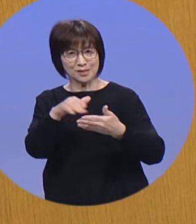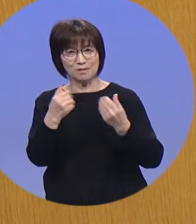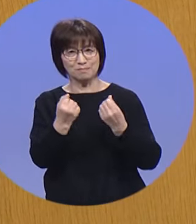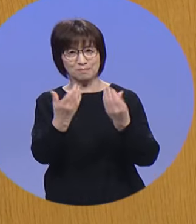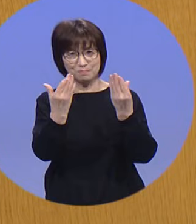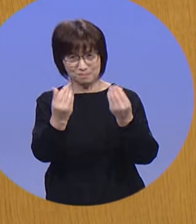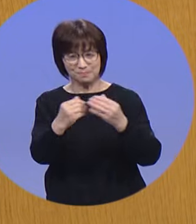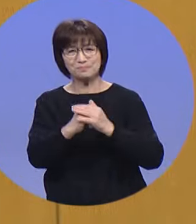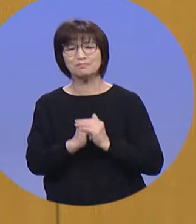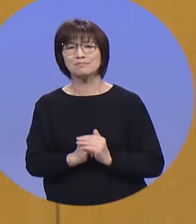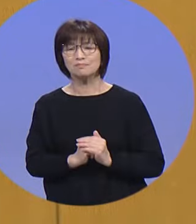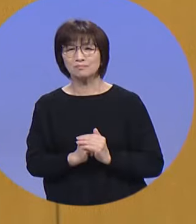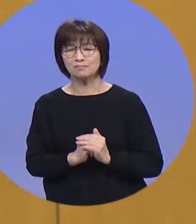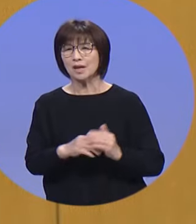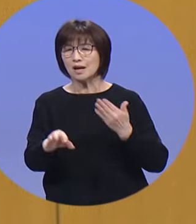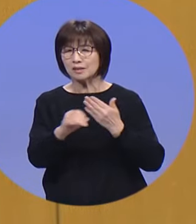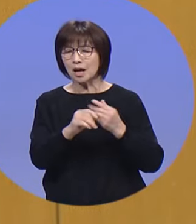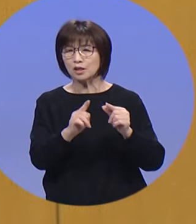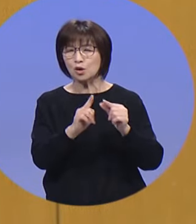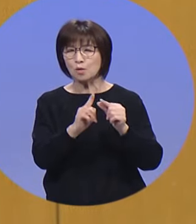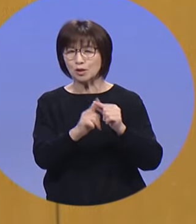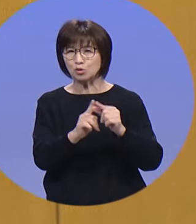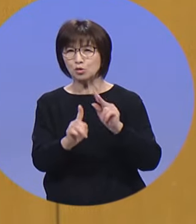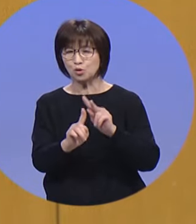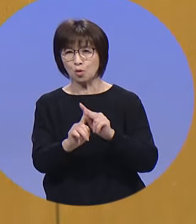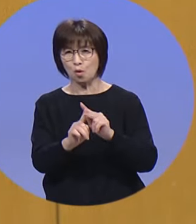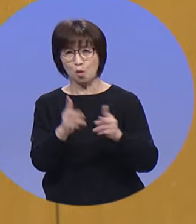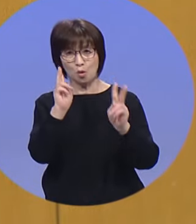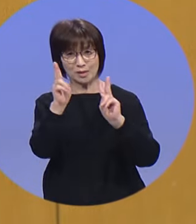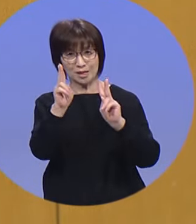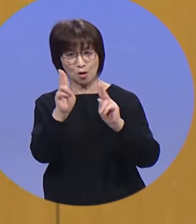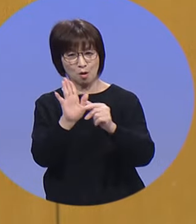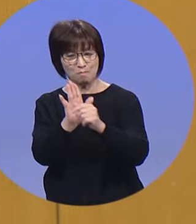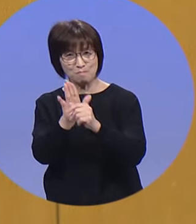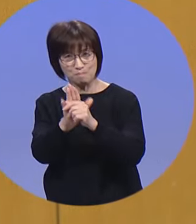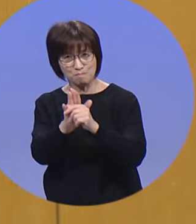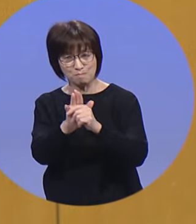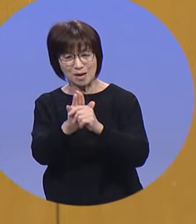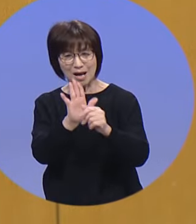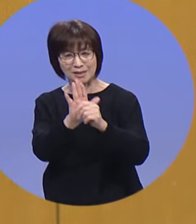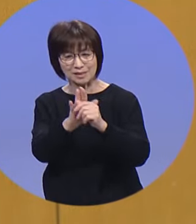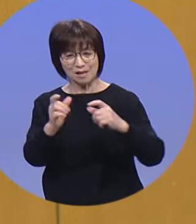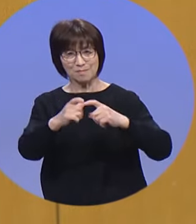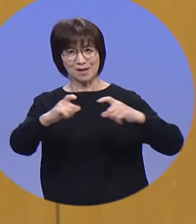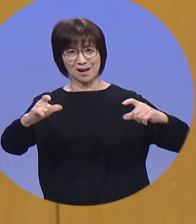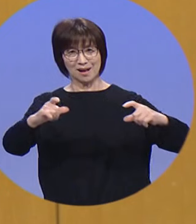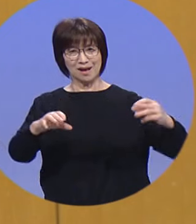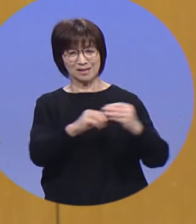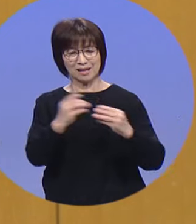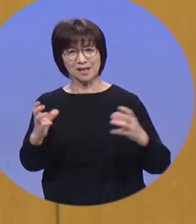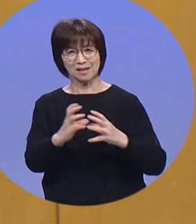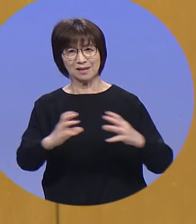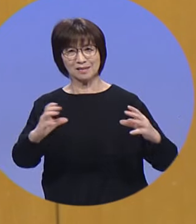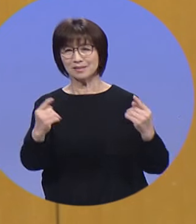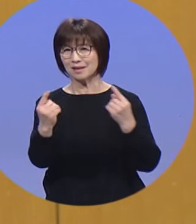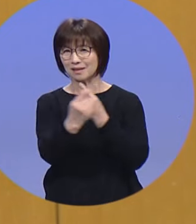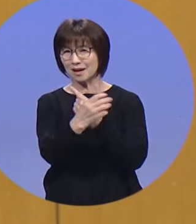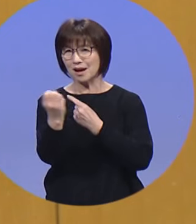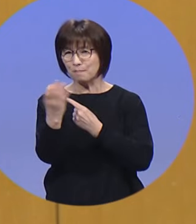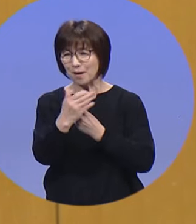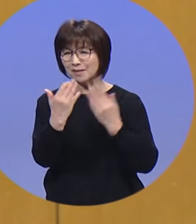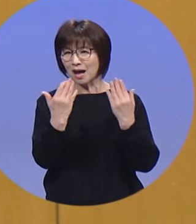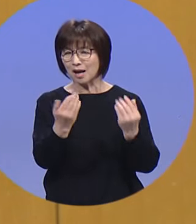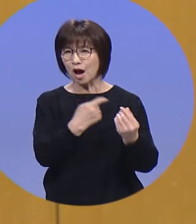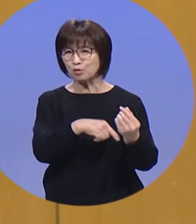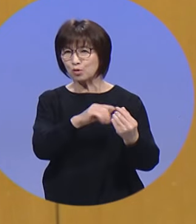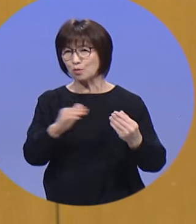ました。例えば、中小企業に寄り添った各種支援策の拡充など、経済活性化、また学力